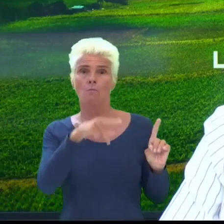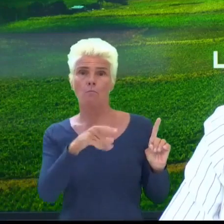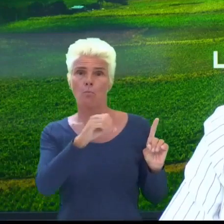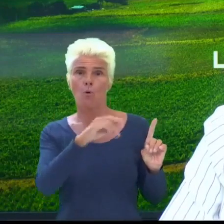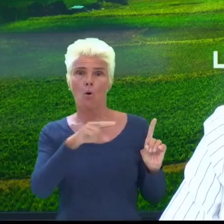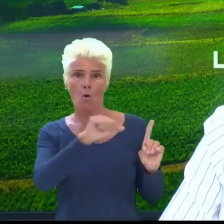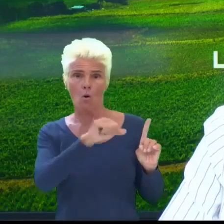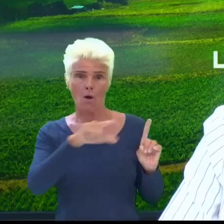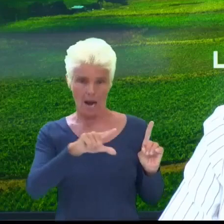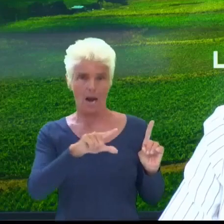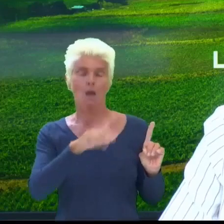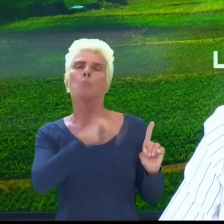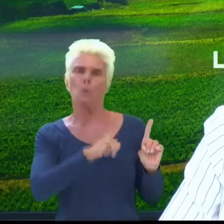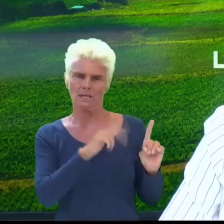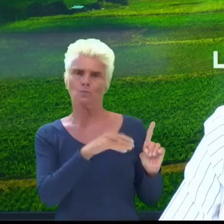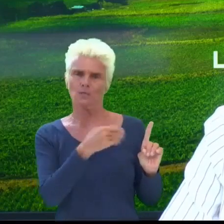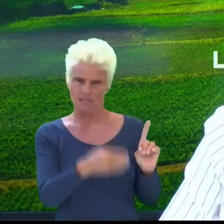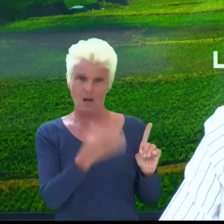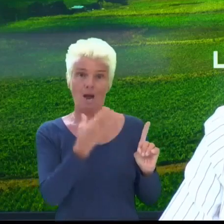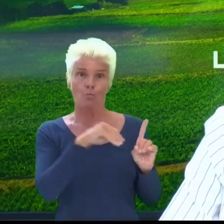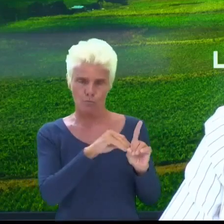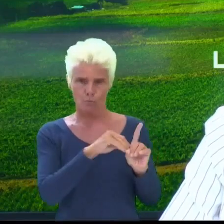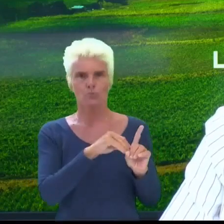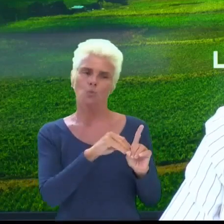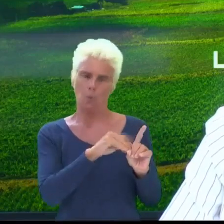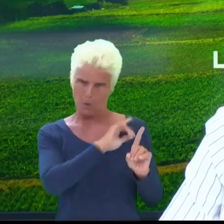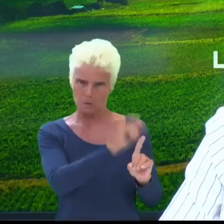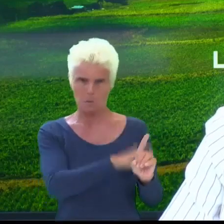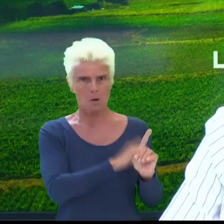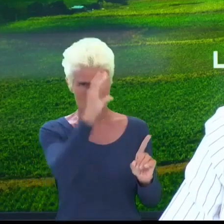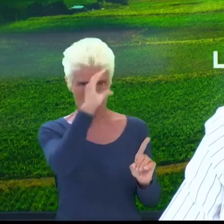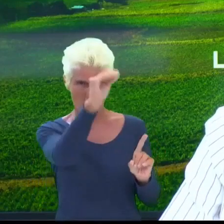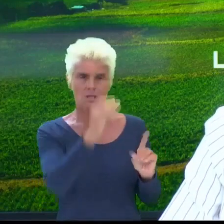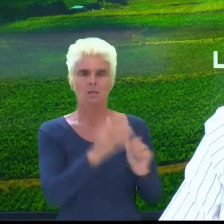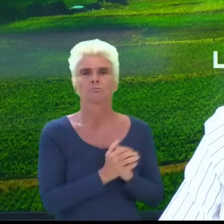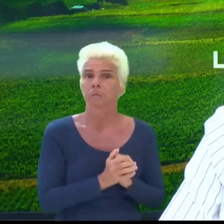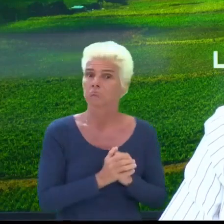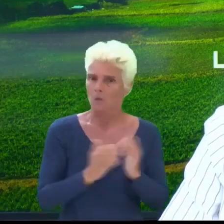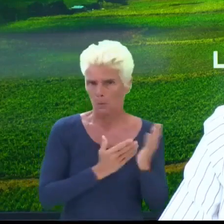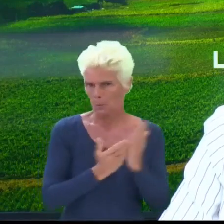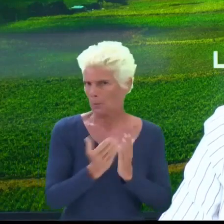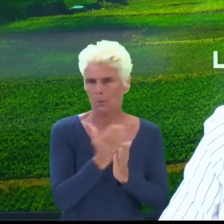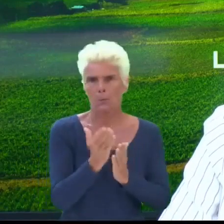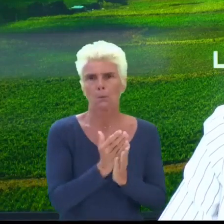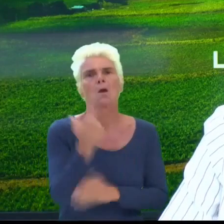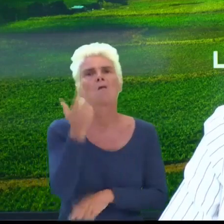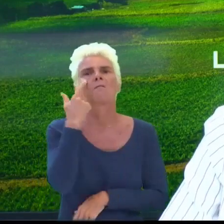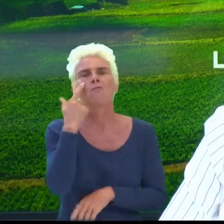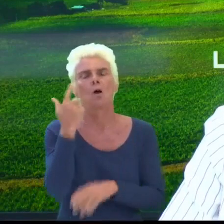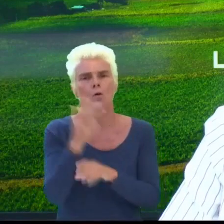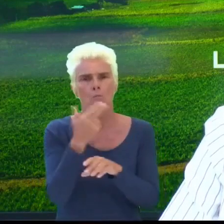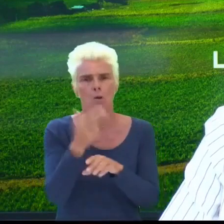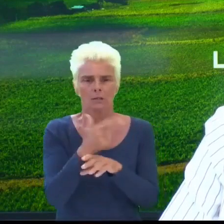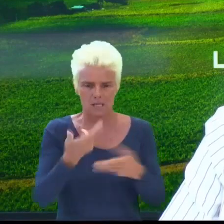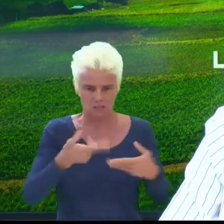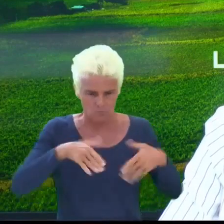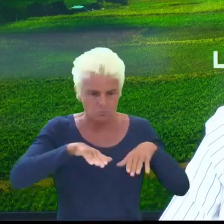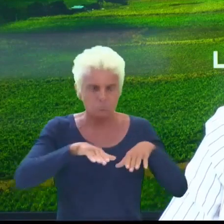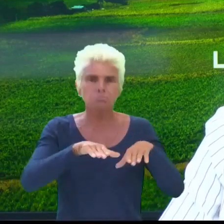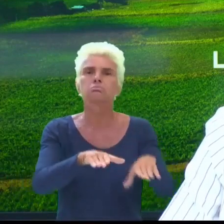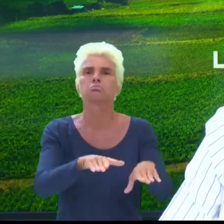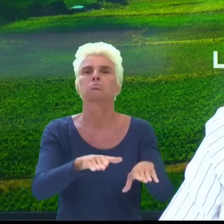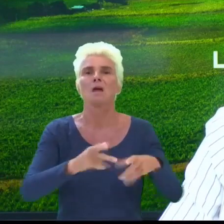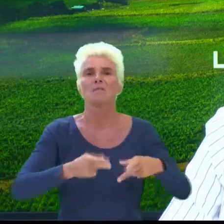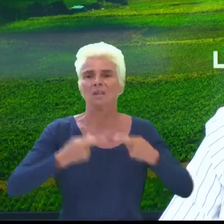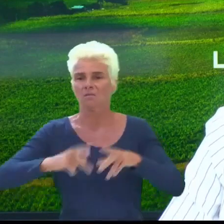gardien de la paix l'occasion d'évoquer son parcours de sportif et de policiers mais aussi d'échanger